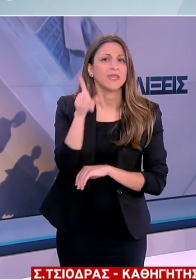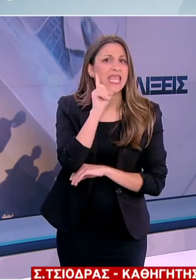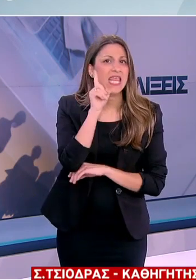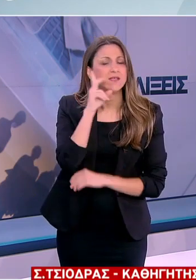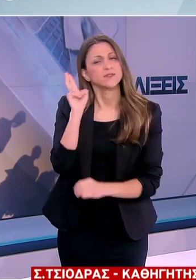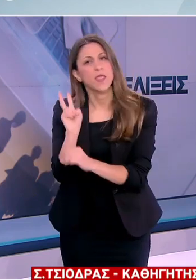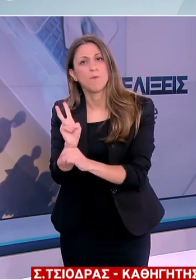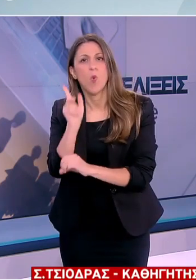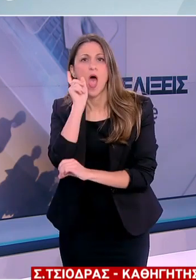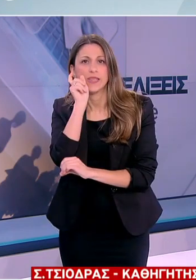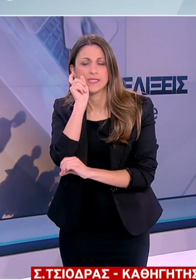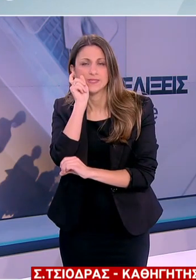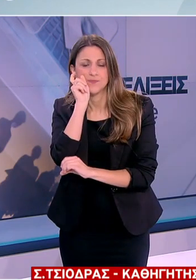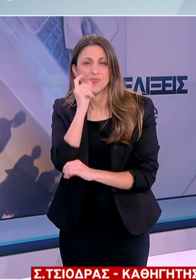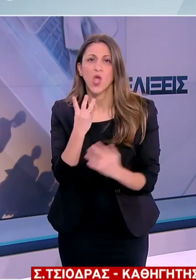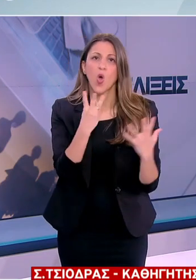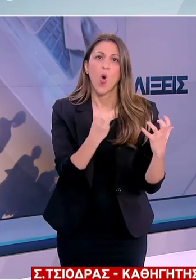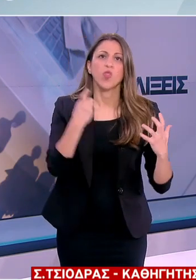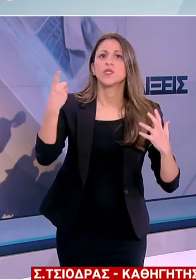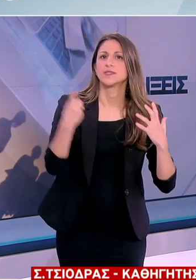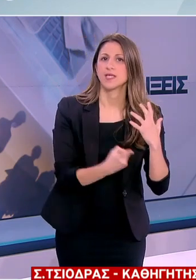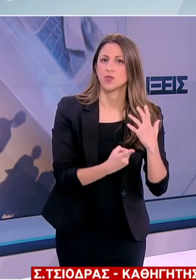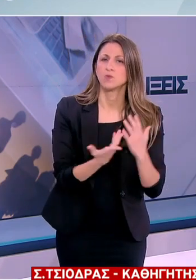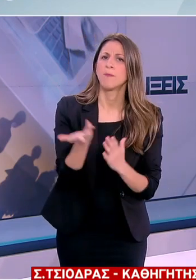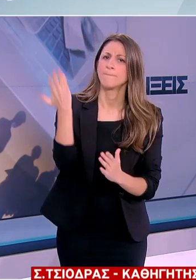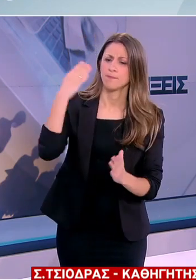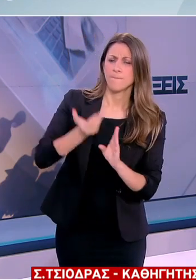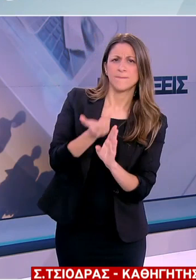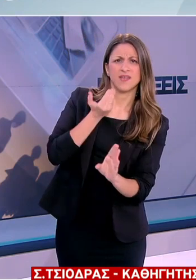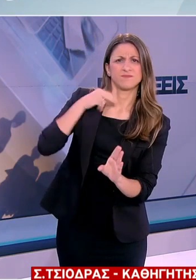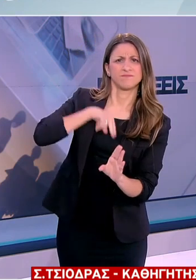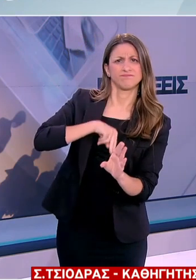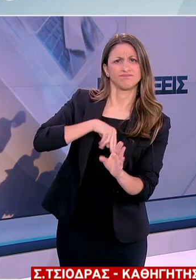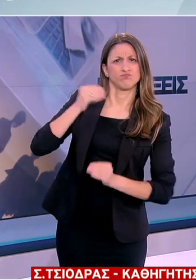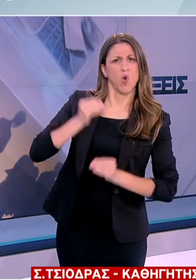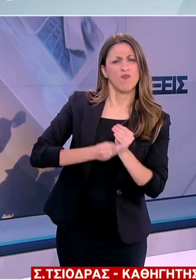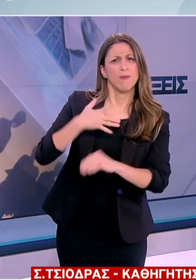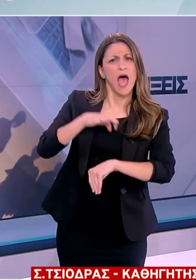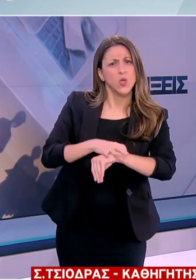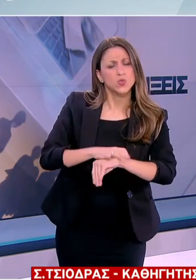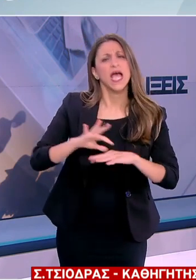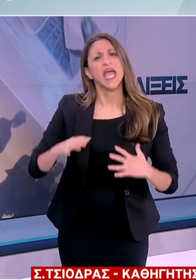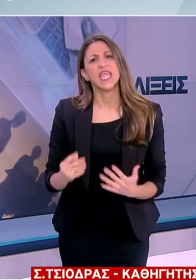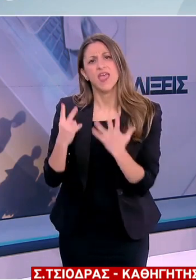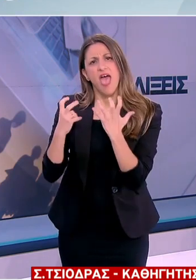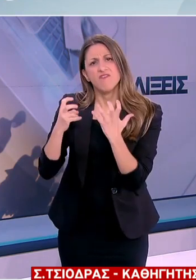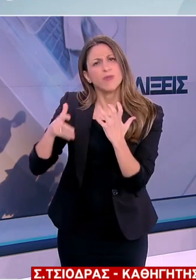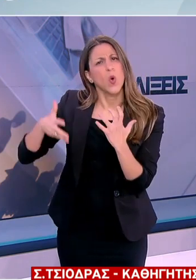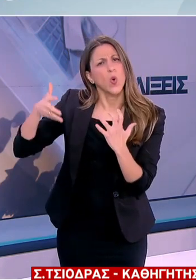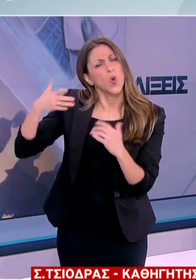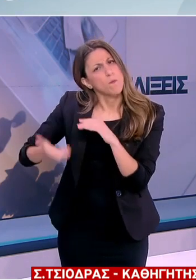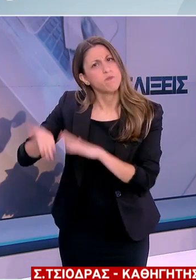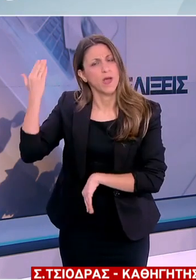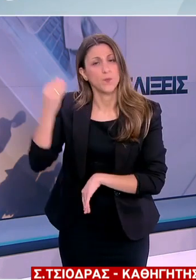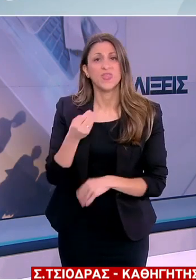και οι υπόλοιποι άνδρες. Το 80% έχει υποκείμενο νόσημα ή είναι ηλικιωμένοι 70 ετών και άνω.